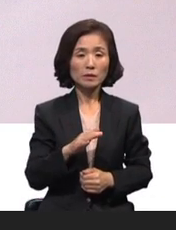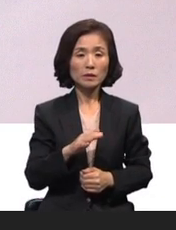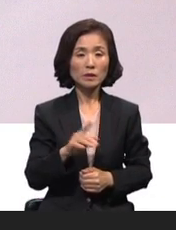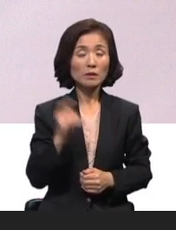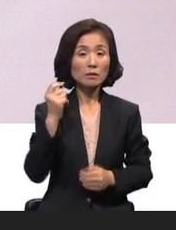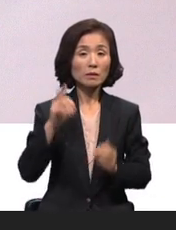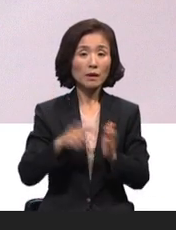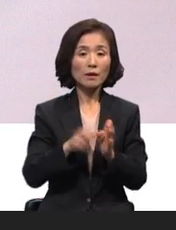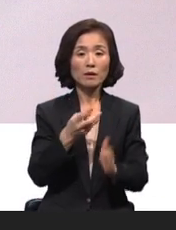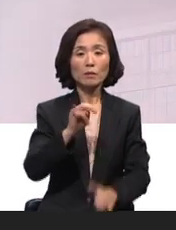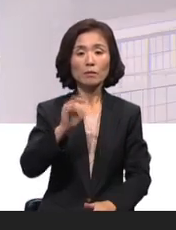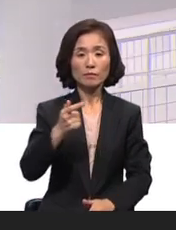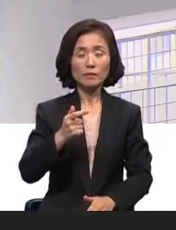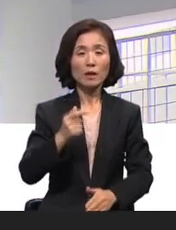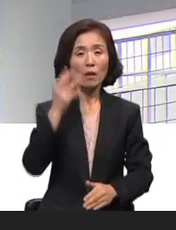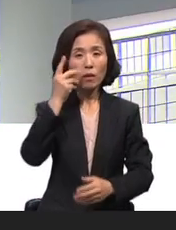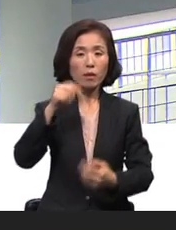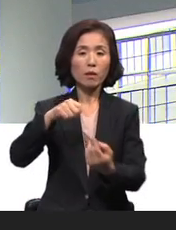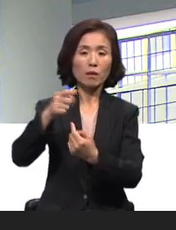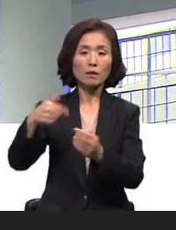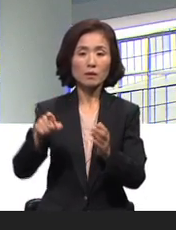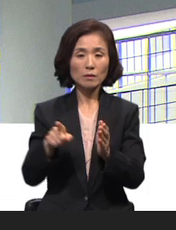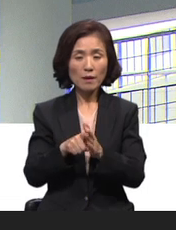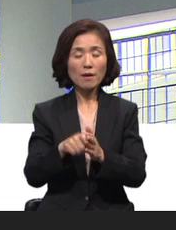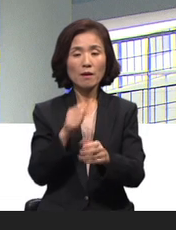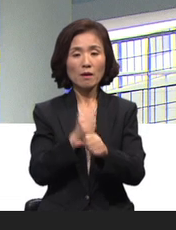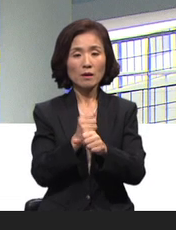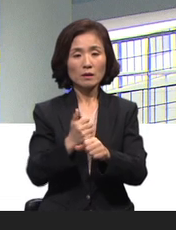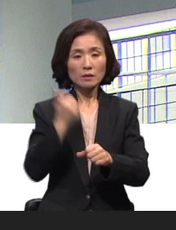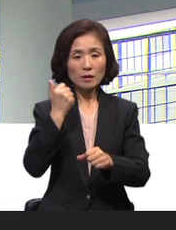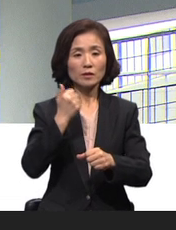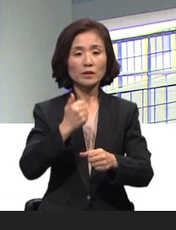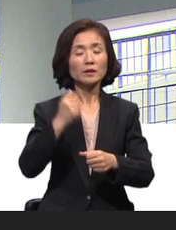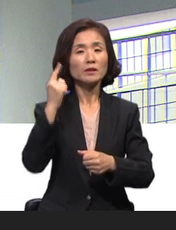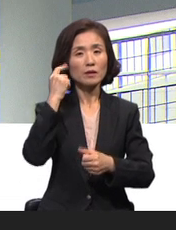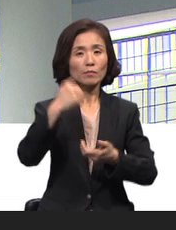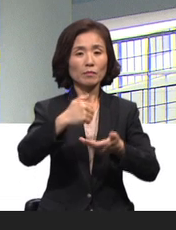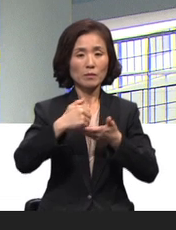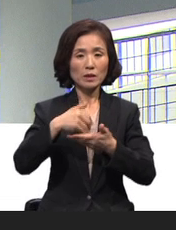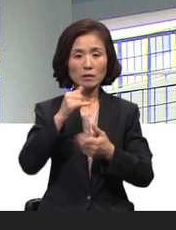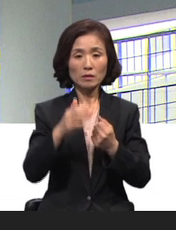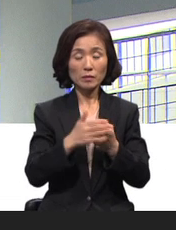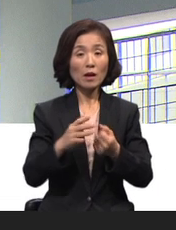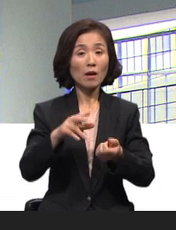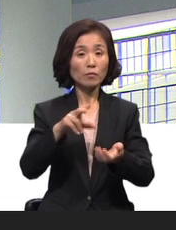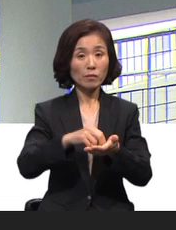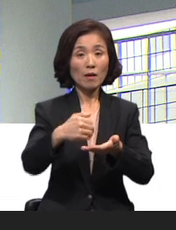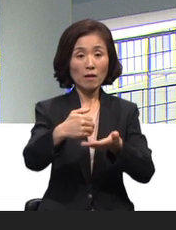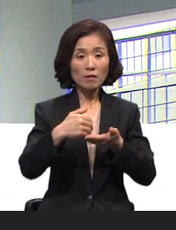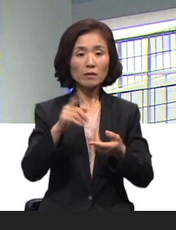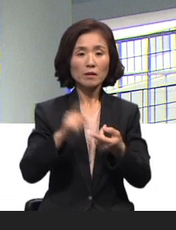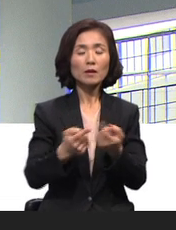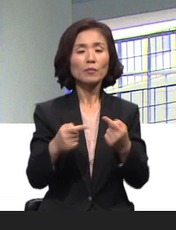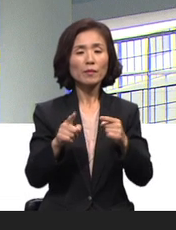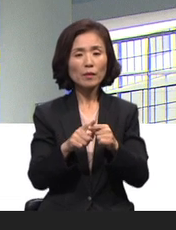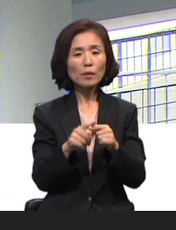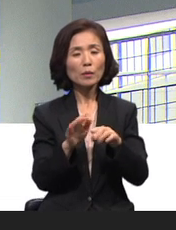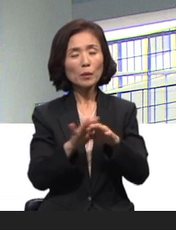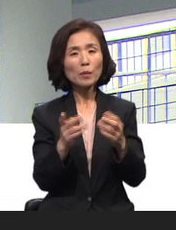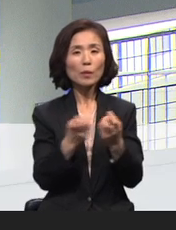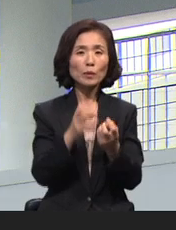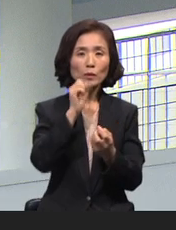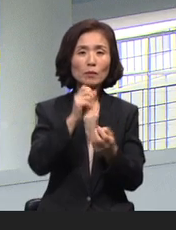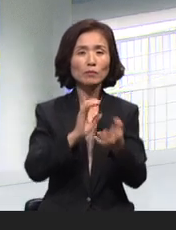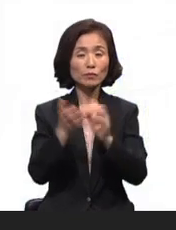정착 안착과 관련해가지고 하자라는 의견이셨기 때문에 의제 안건을 어떻게 할지도 같이 지금 논의하고 있어요.